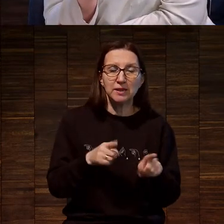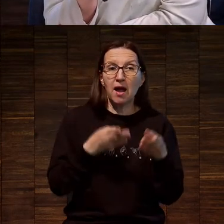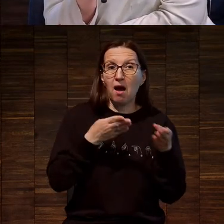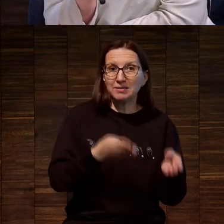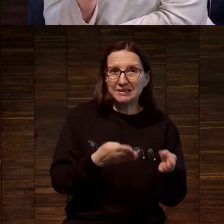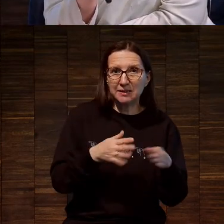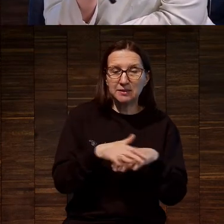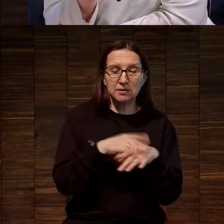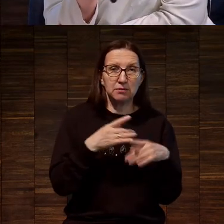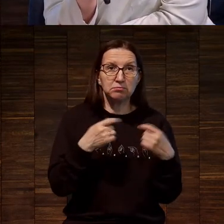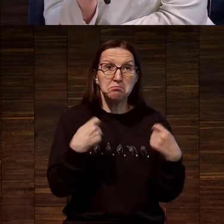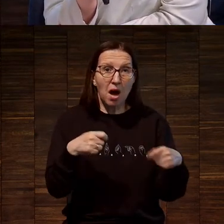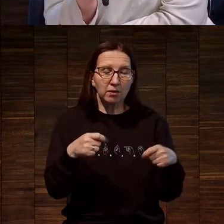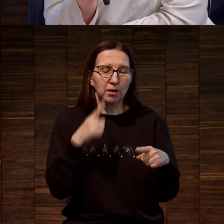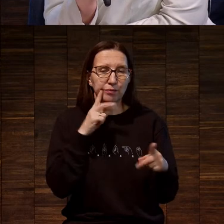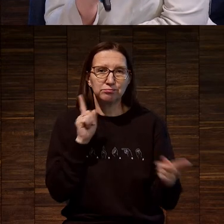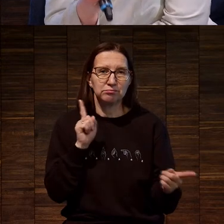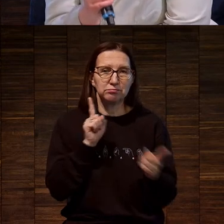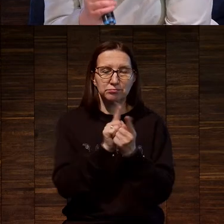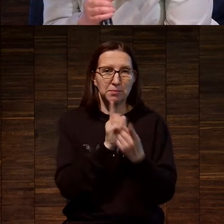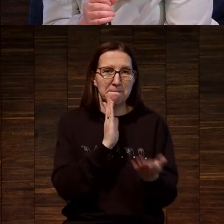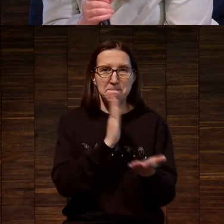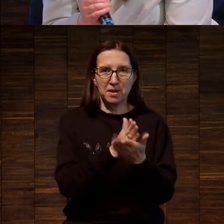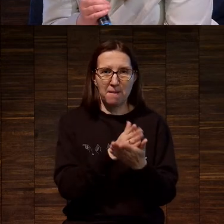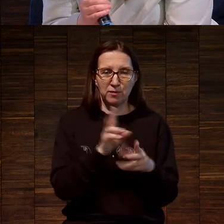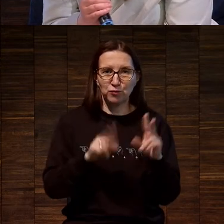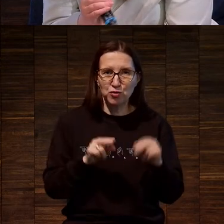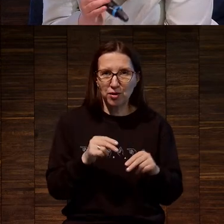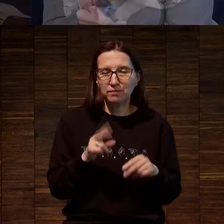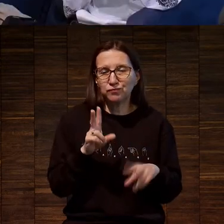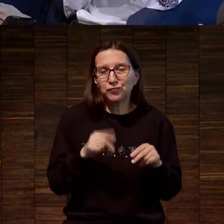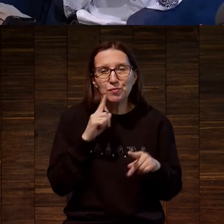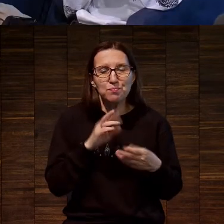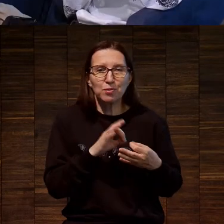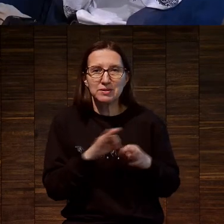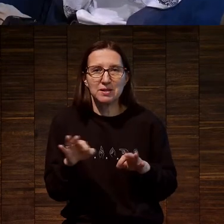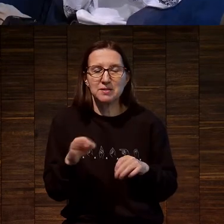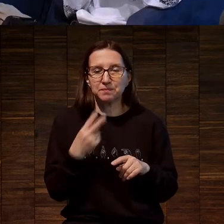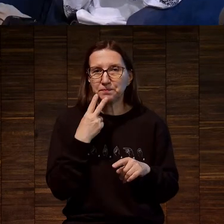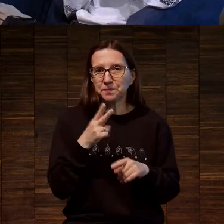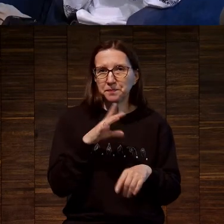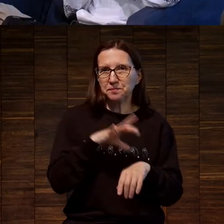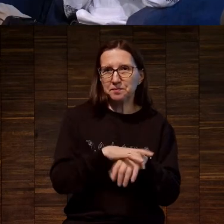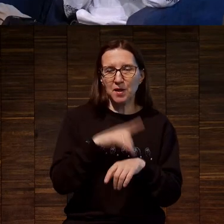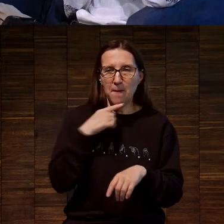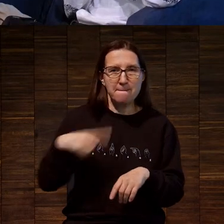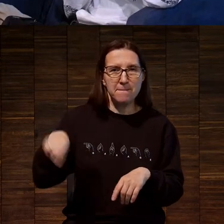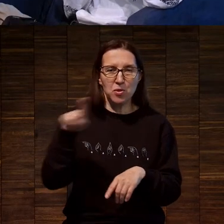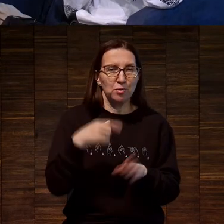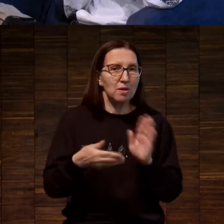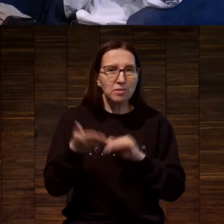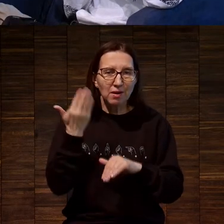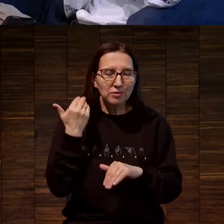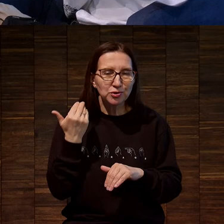встреча. Да, это было для нас очень важно. И тут происходил процесс, который отметили, что